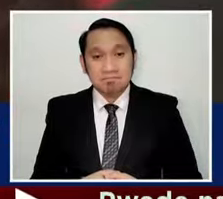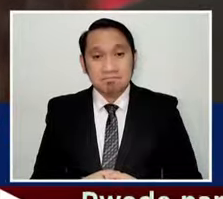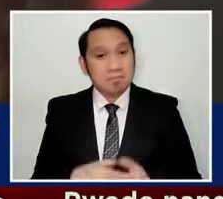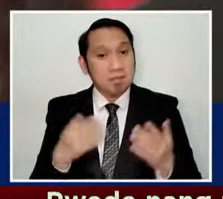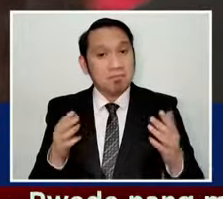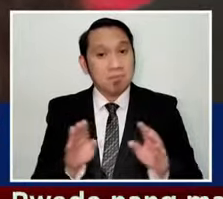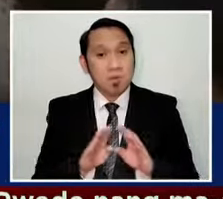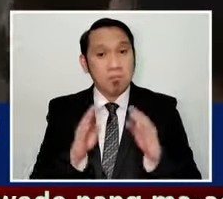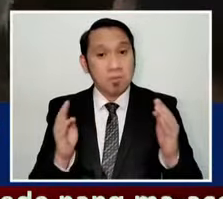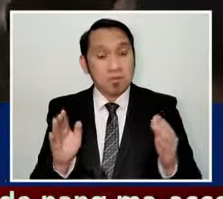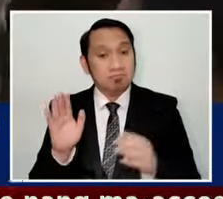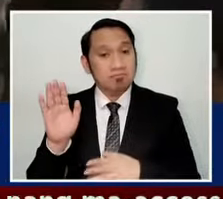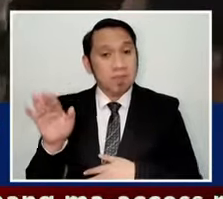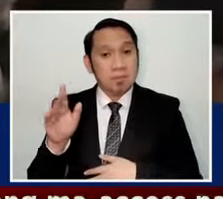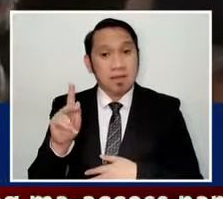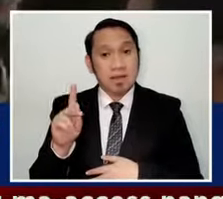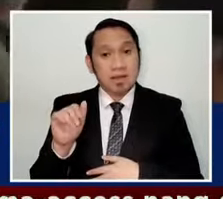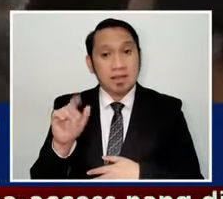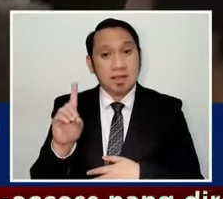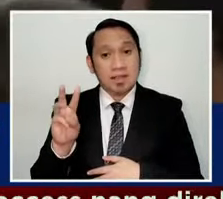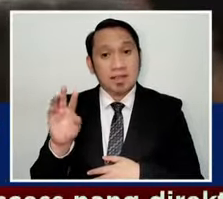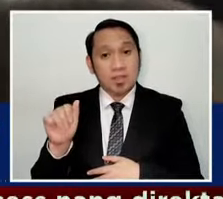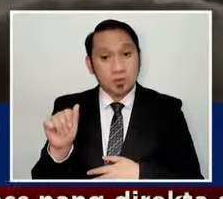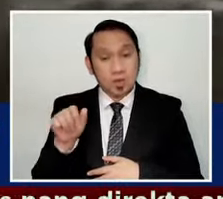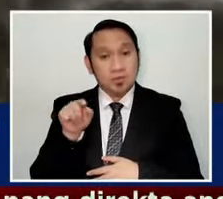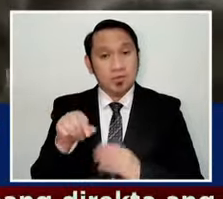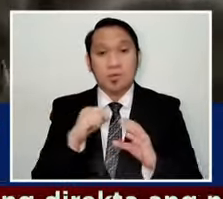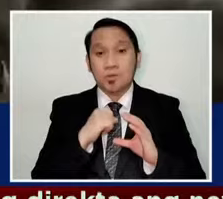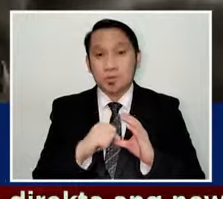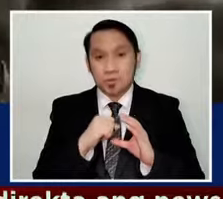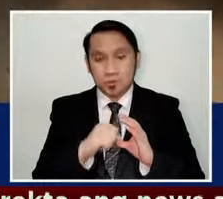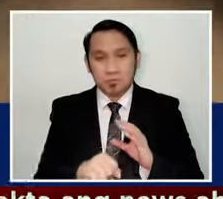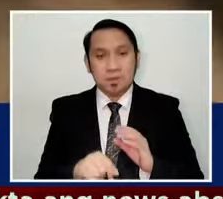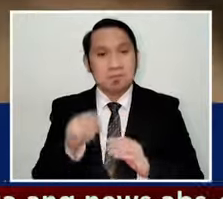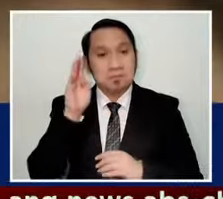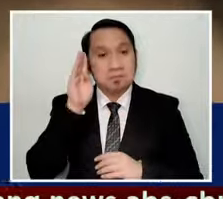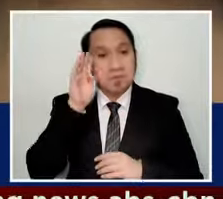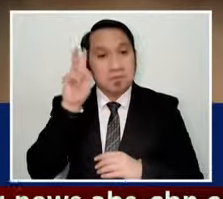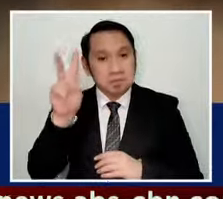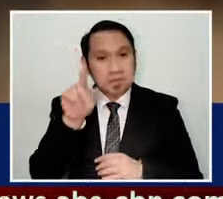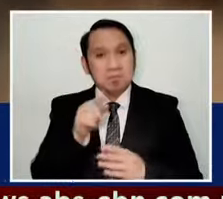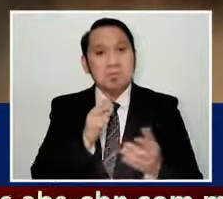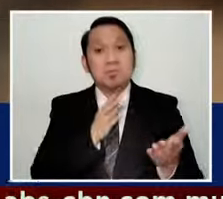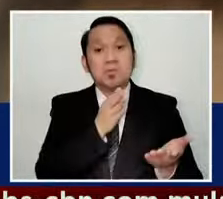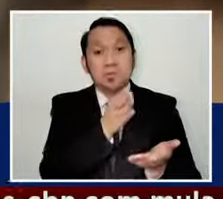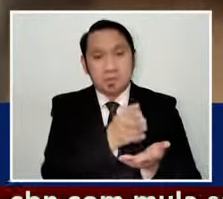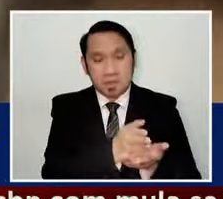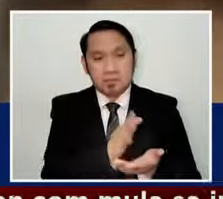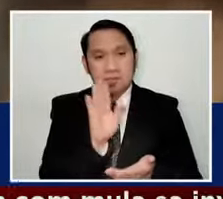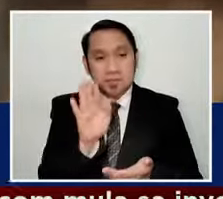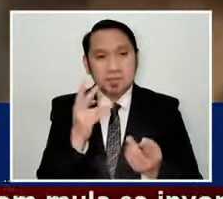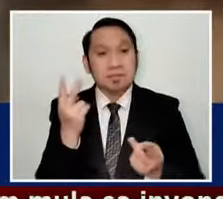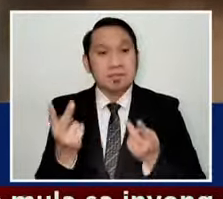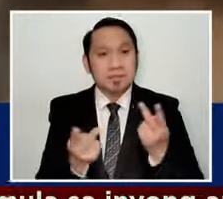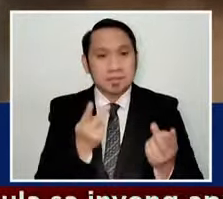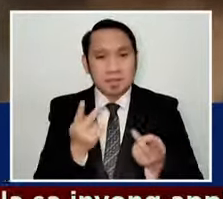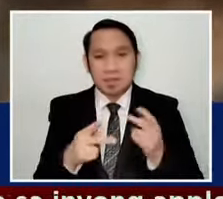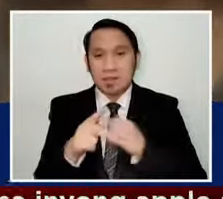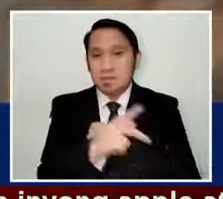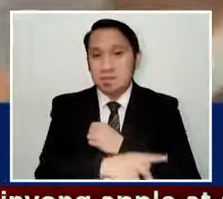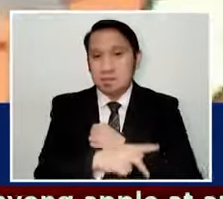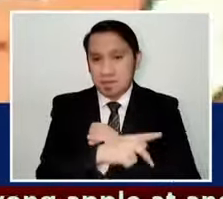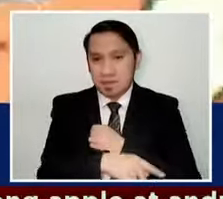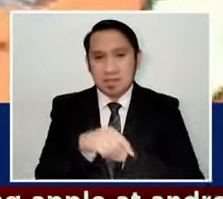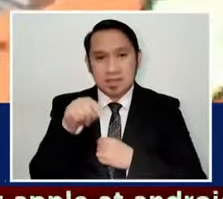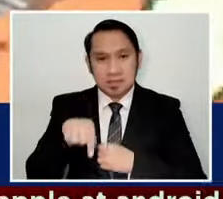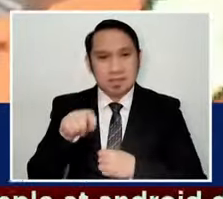Pagbubukas ng Kadiwa Center sa Pili Camarines Sur ang inuna ni Pangulong Ferdinand Marcos Jr. sa kanyang pagbisita sa probinsya ngayong